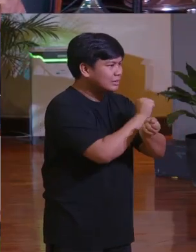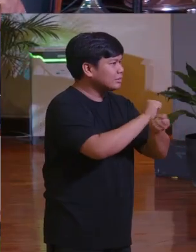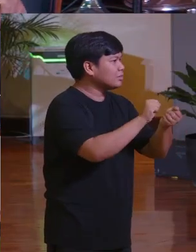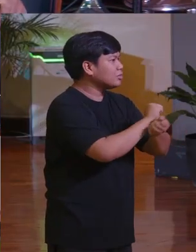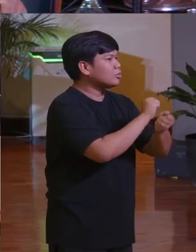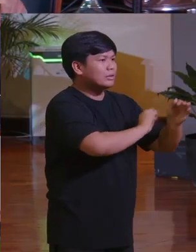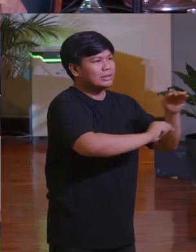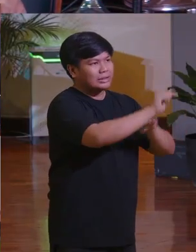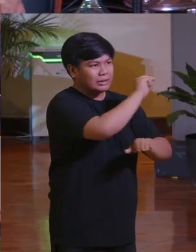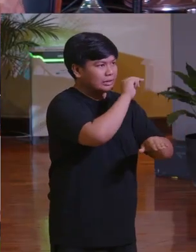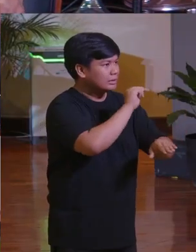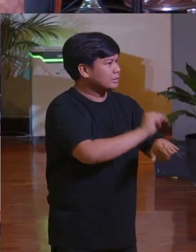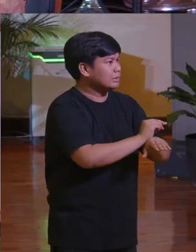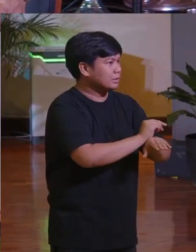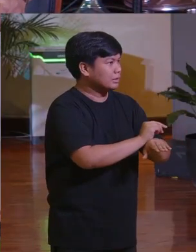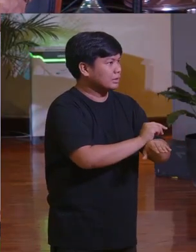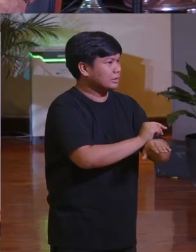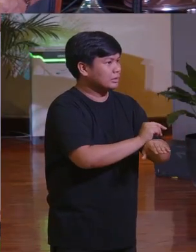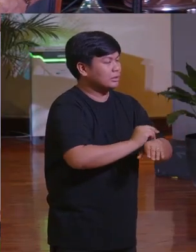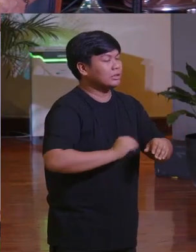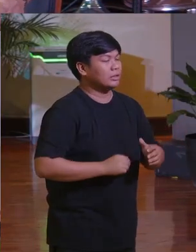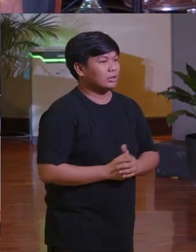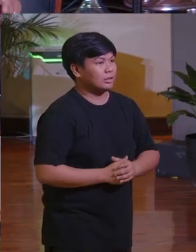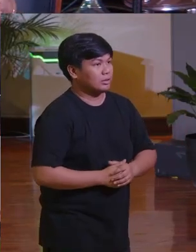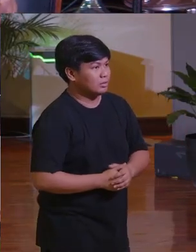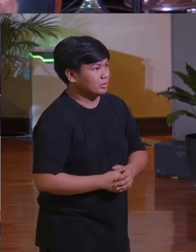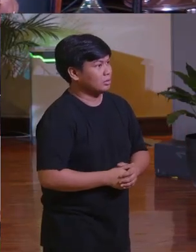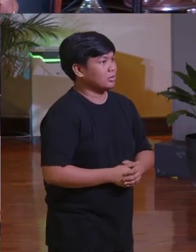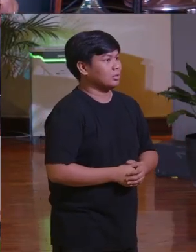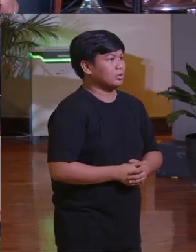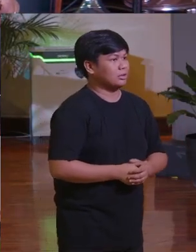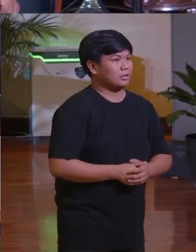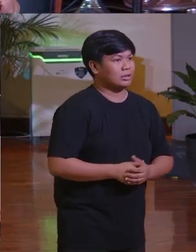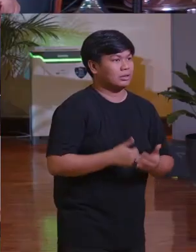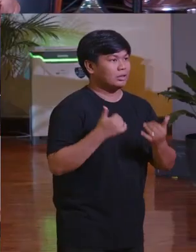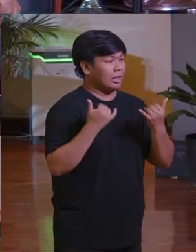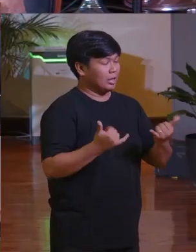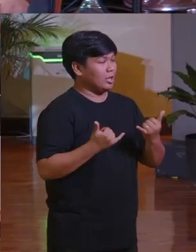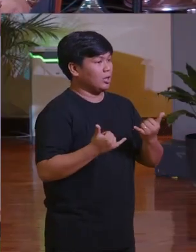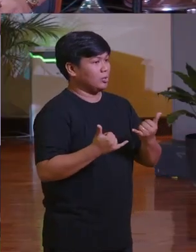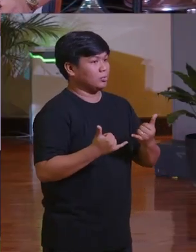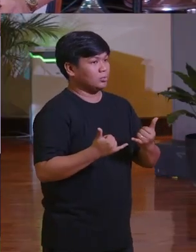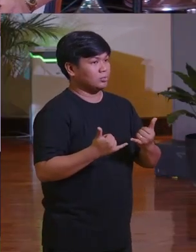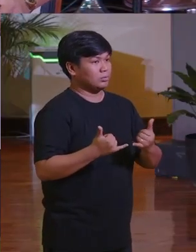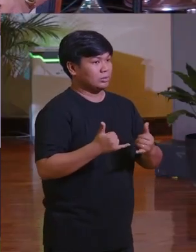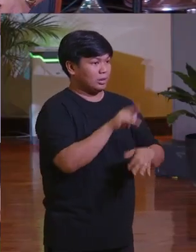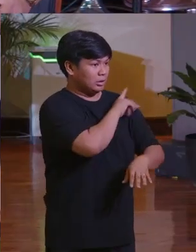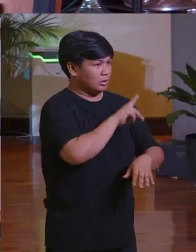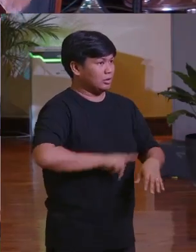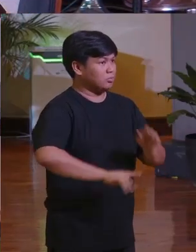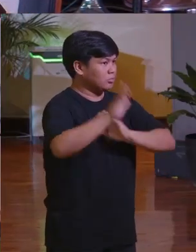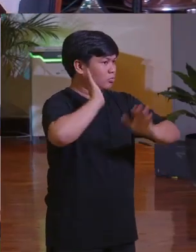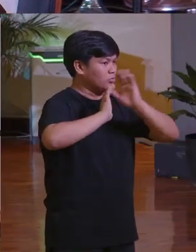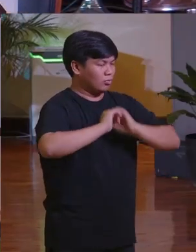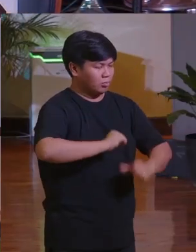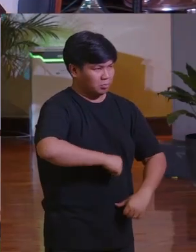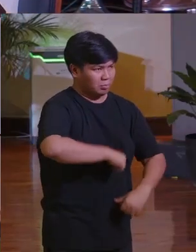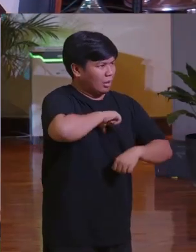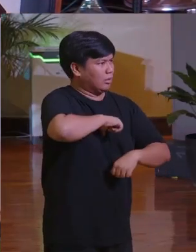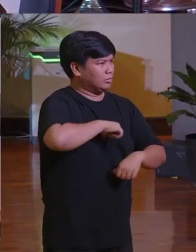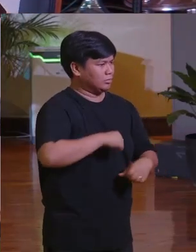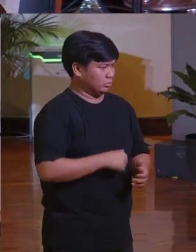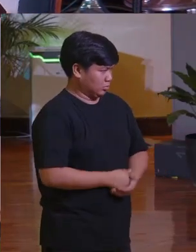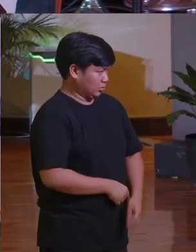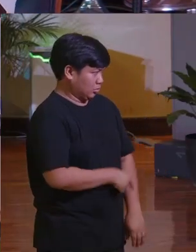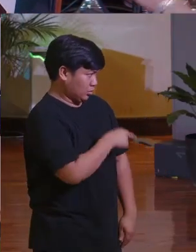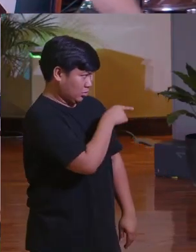destruction. And shall you be delivered? Ang nagsabi po niyan ay si Haring Sennacherib. No. Meron